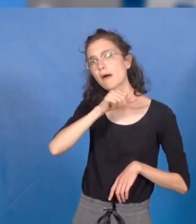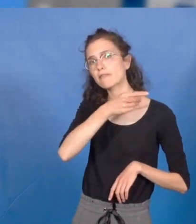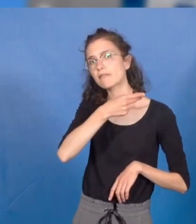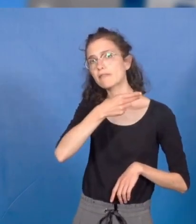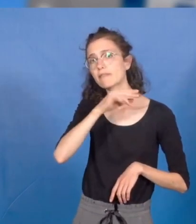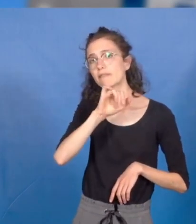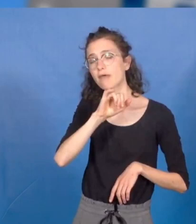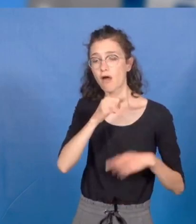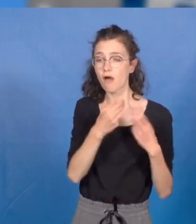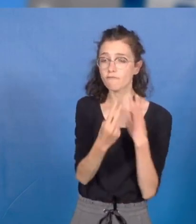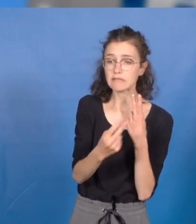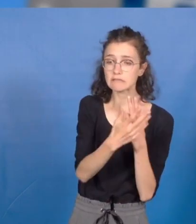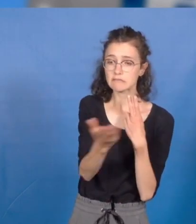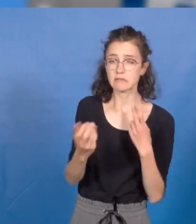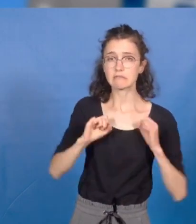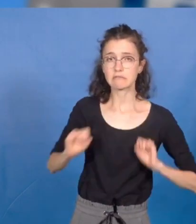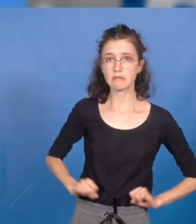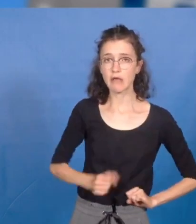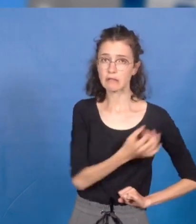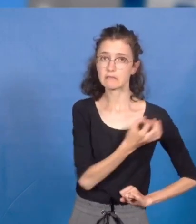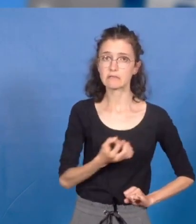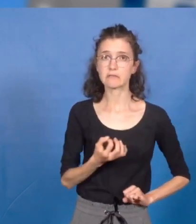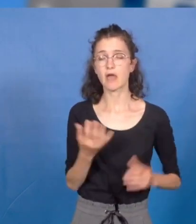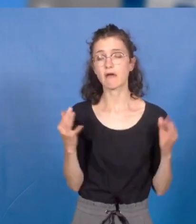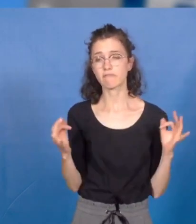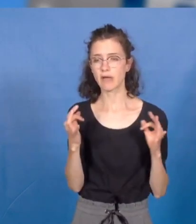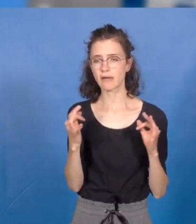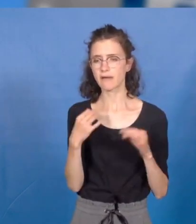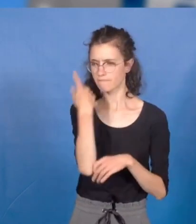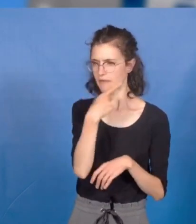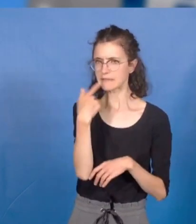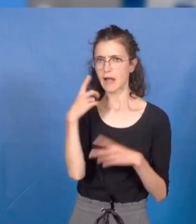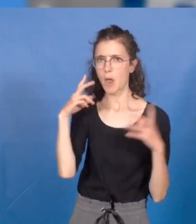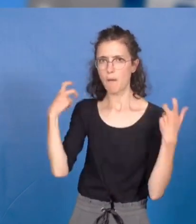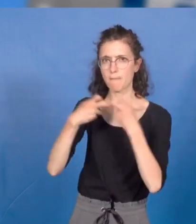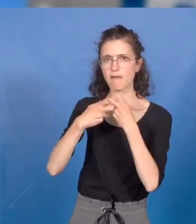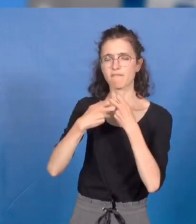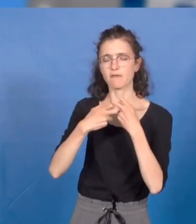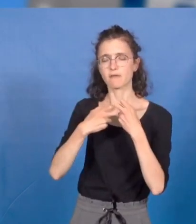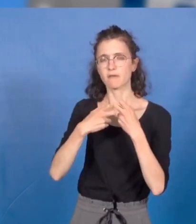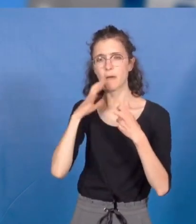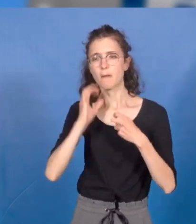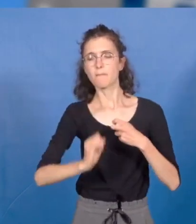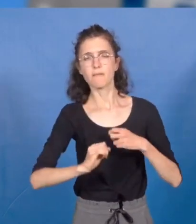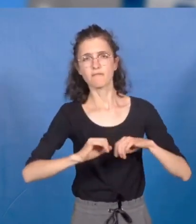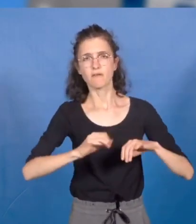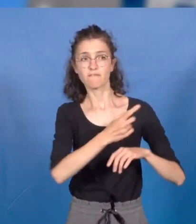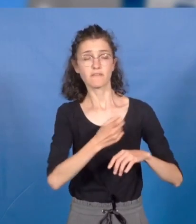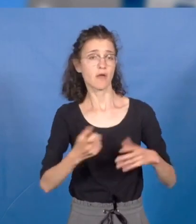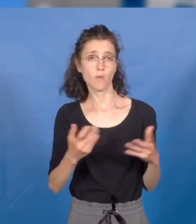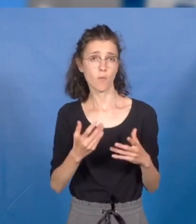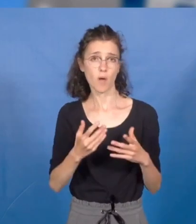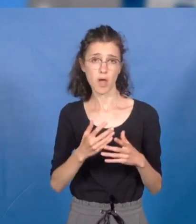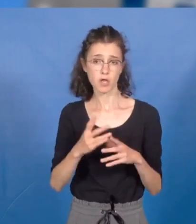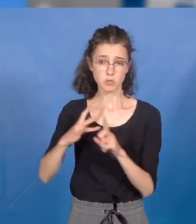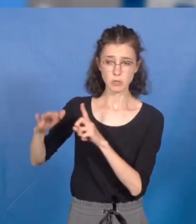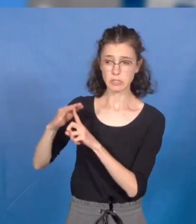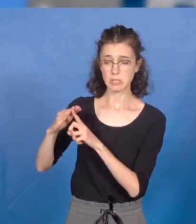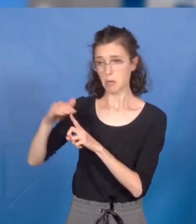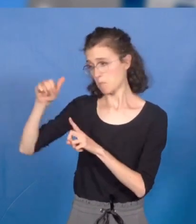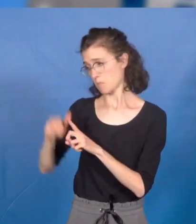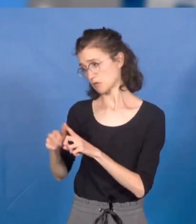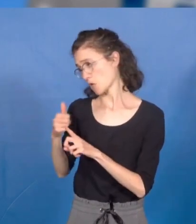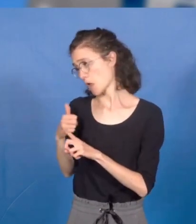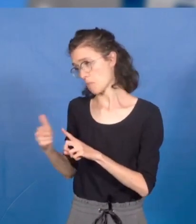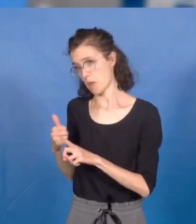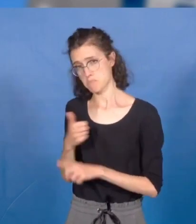reconnaissance faciale, qu'il s'agit, je cite, d'un outil qui relève d'un choix de société qui comporte une part de risque. Il avait